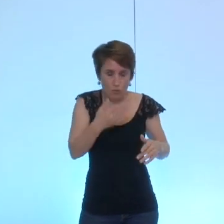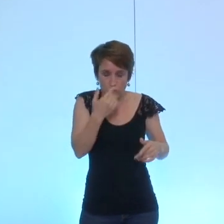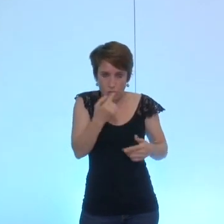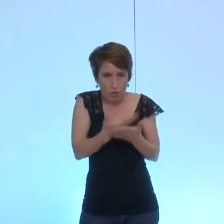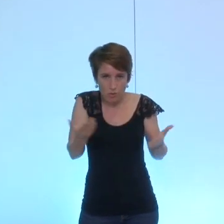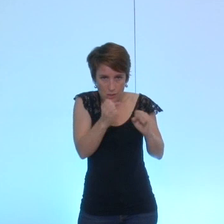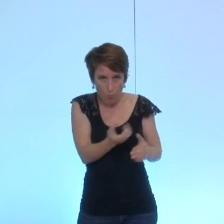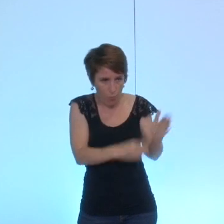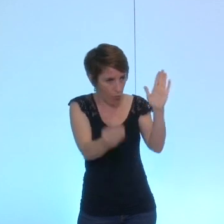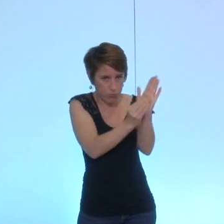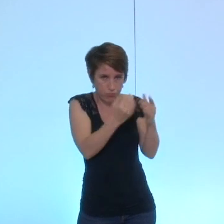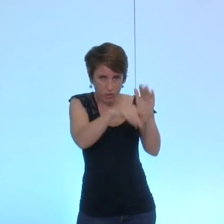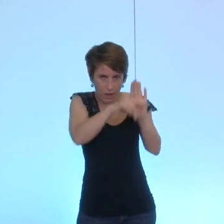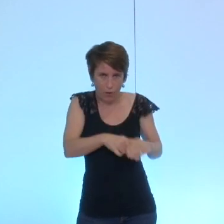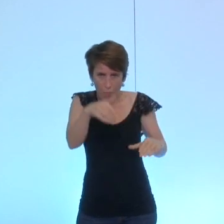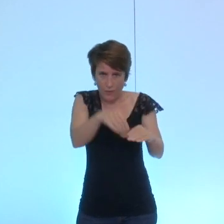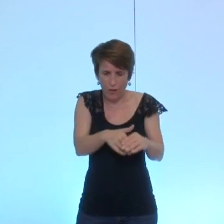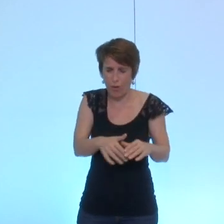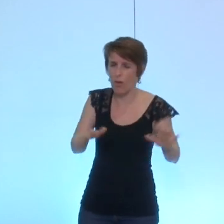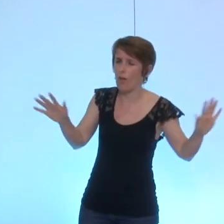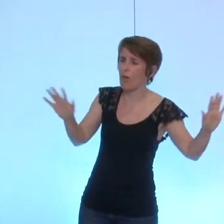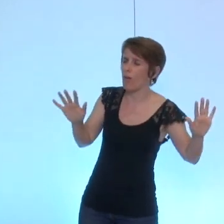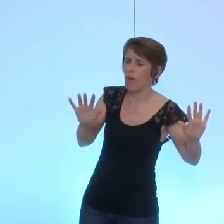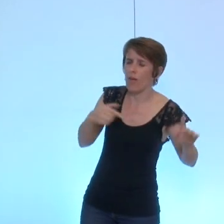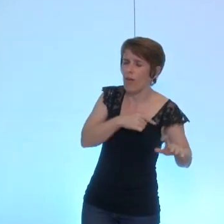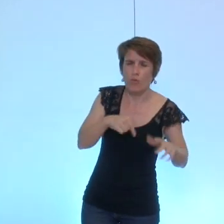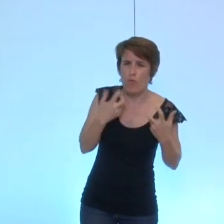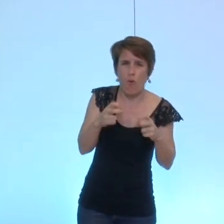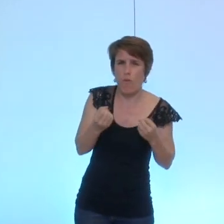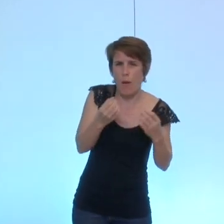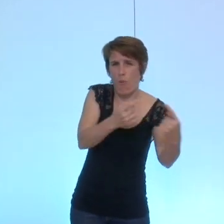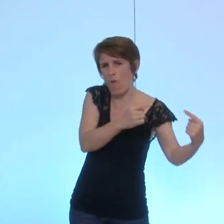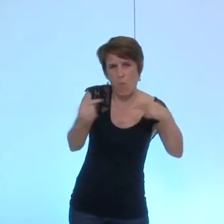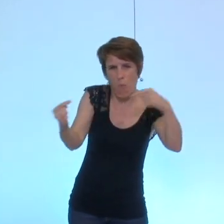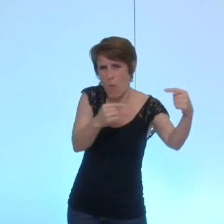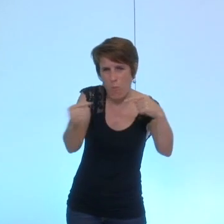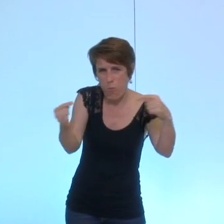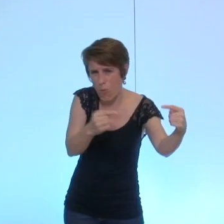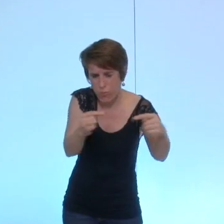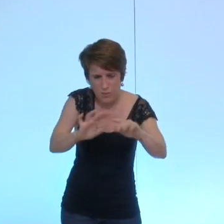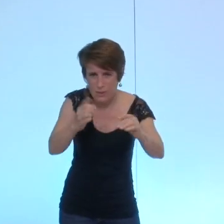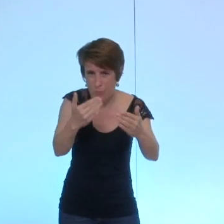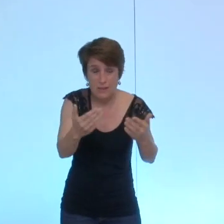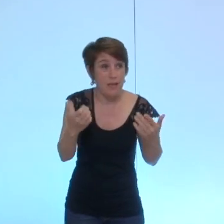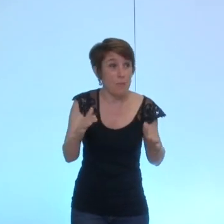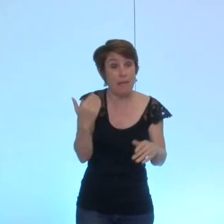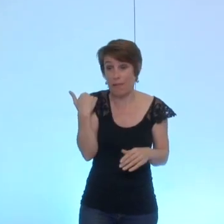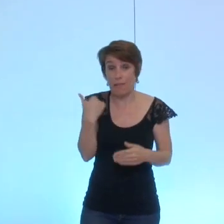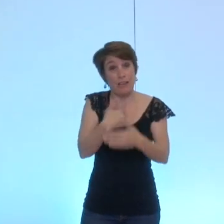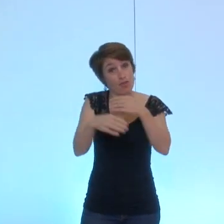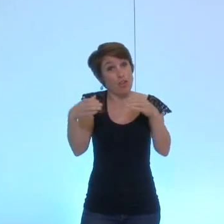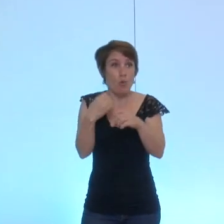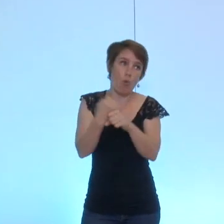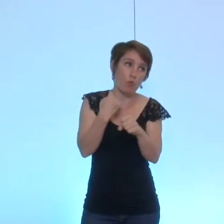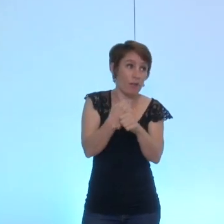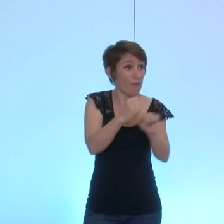je pense que pas la peine d'essayer de créer des polémiques là où il n'y a pas monsieur Zaffar on est juste là sur des positions effectivement qui n'ont pas été abordées par un groupe de travail qui si elle avait